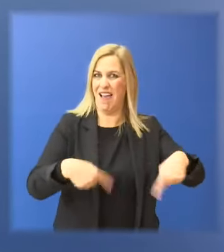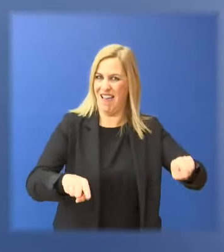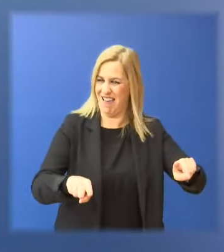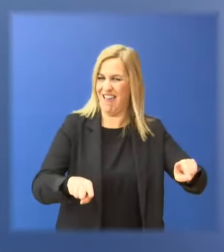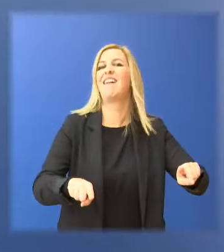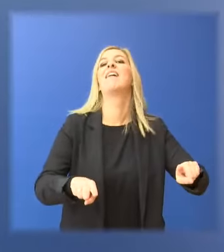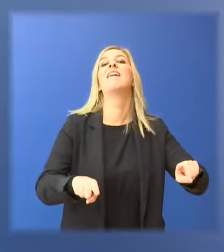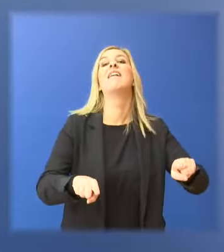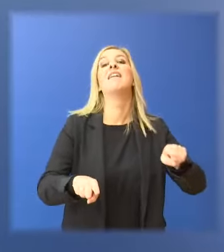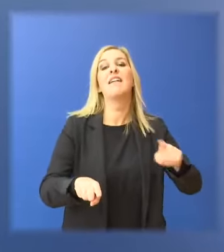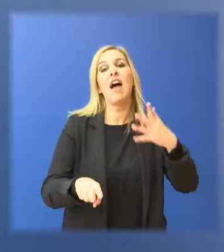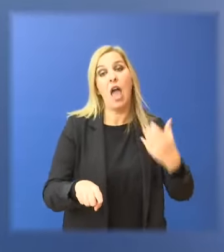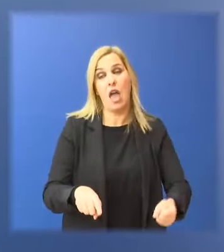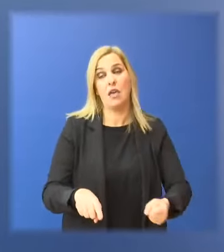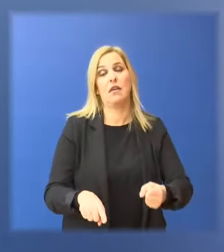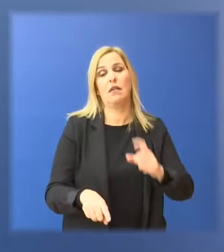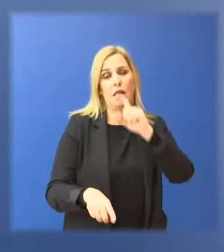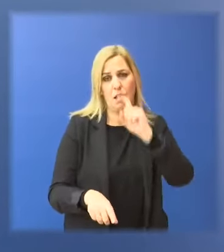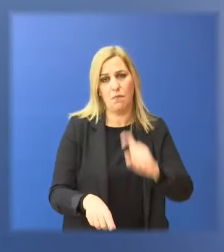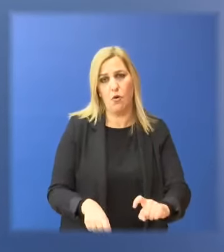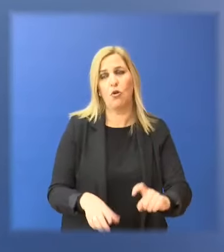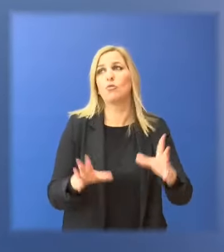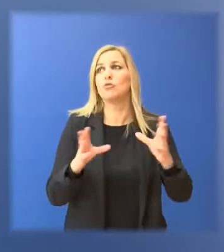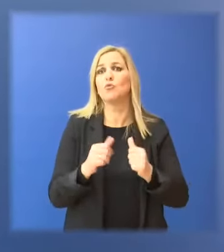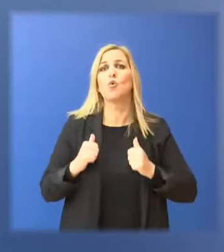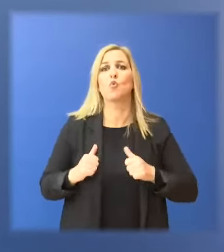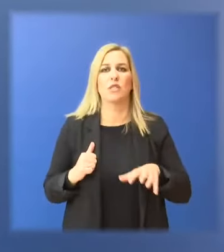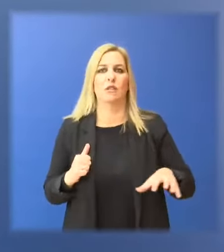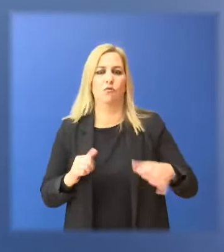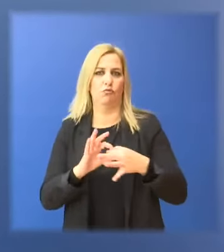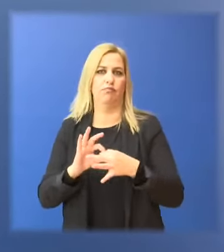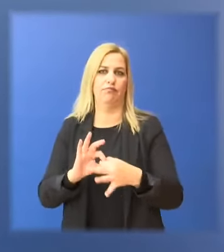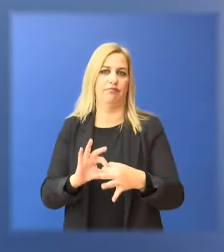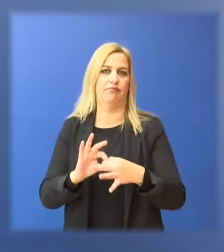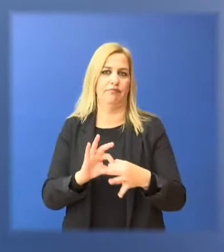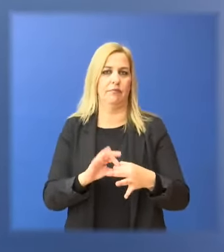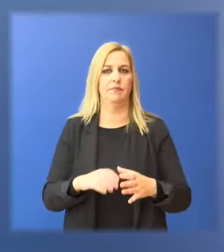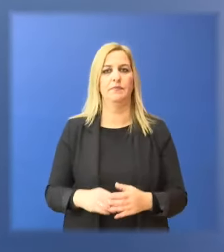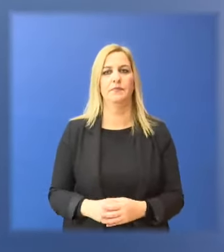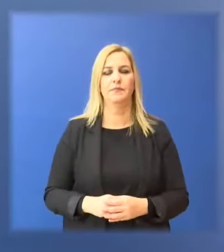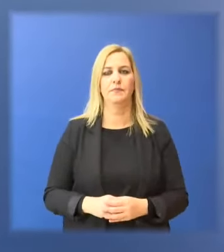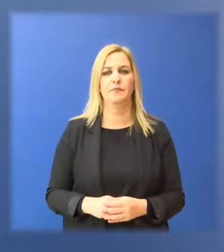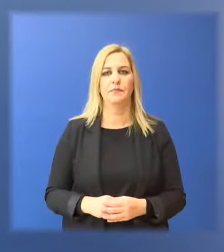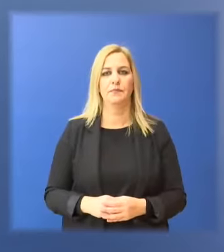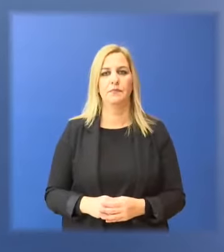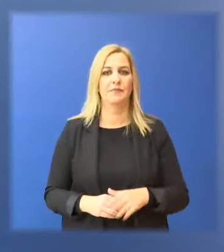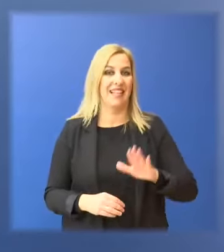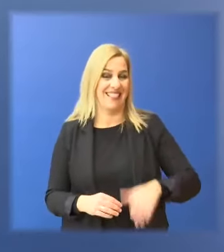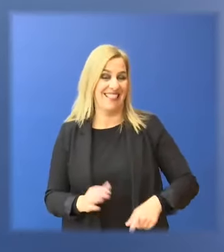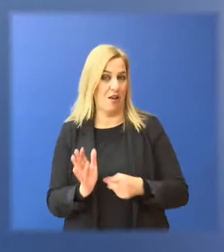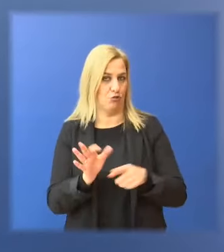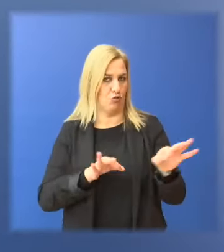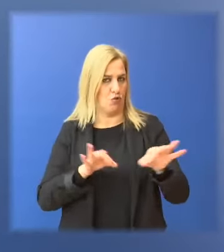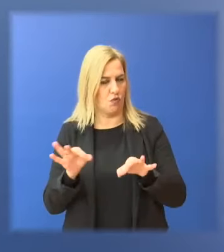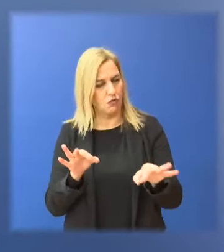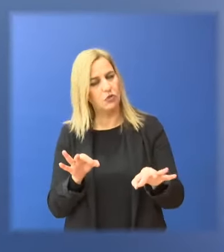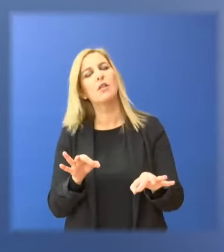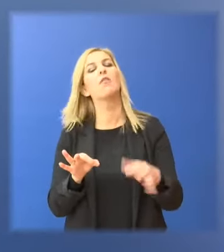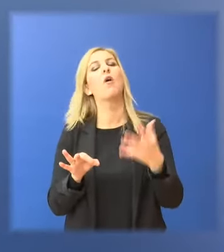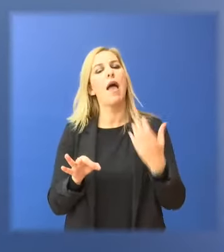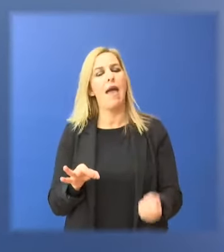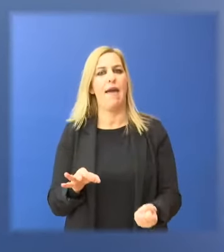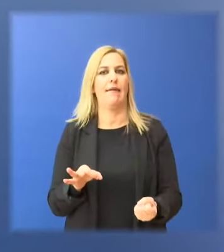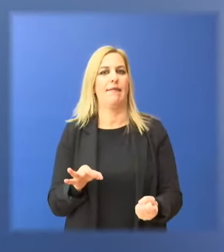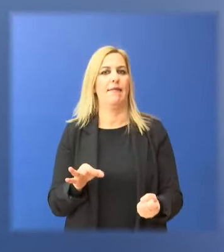ζητημάτων στις παραχωρήσεις προς τουριστικούς φορείς ή όμορες επιχειρήσεις. Τέλος, στο νομοσχέδιο περιλαμβάνονται πρωτοβουλίες